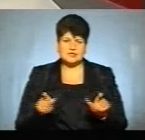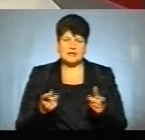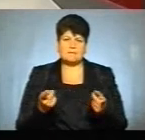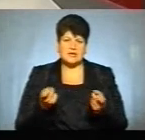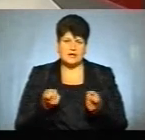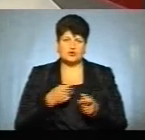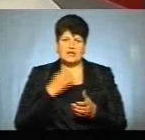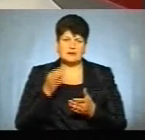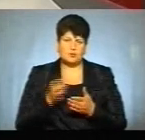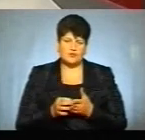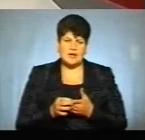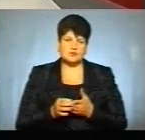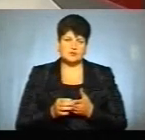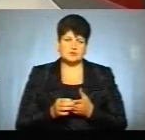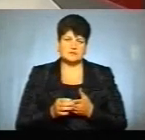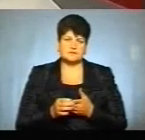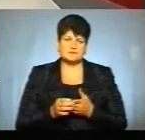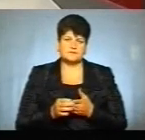до відповідальності